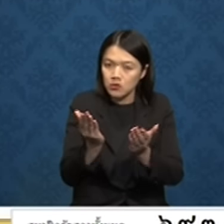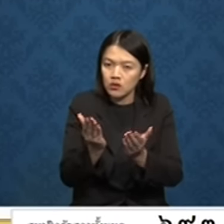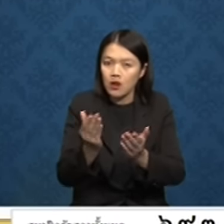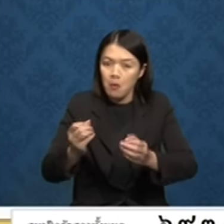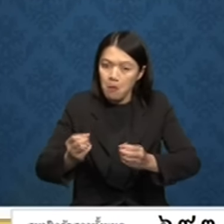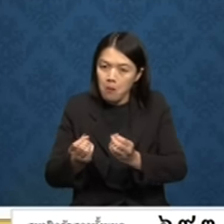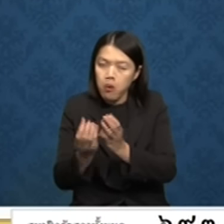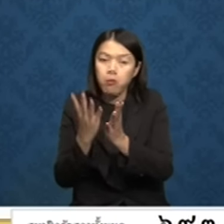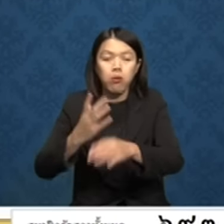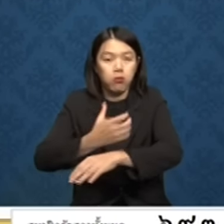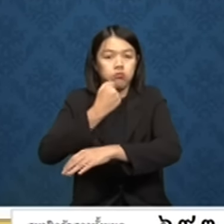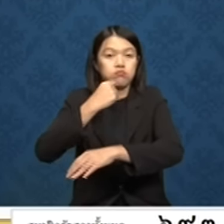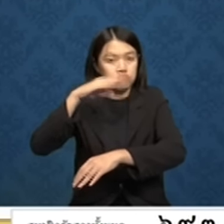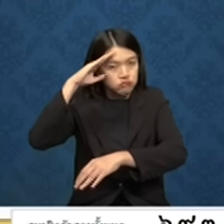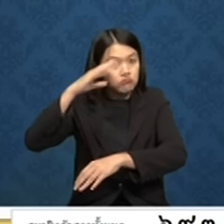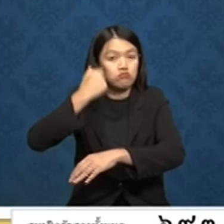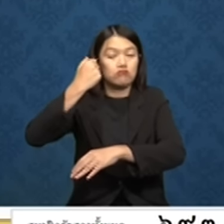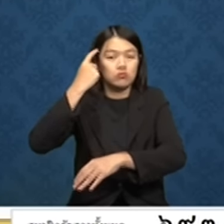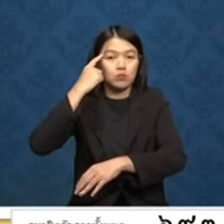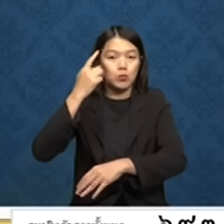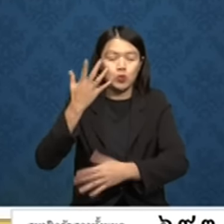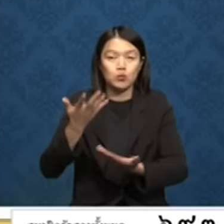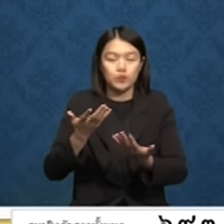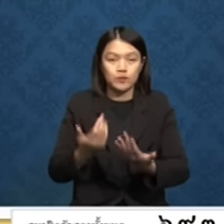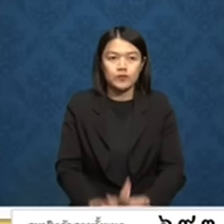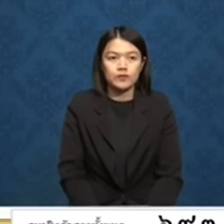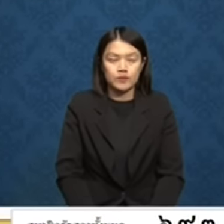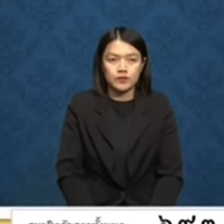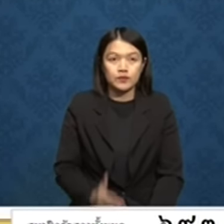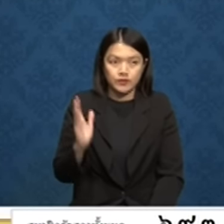ประหารด้วยใน2ครั้งที่ผ่านมาด้วยนะครับขอสไลด์ถัดไปครับ